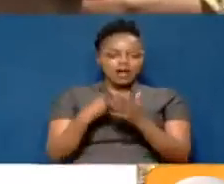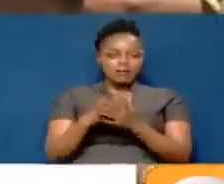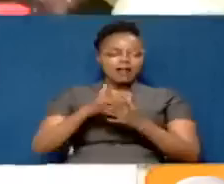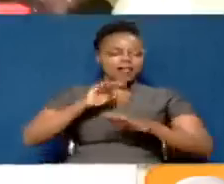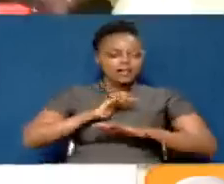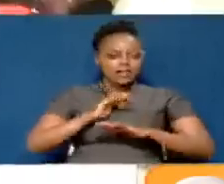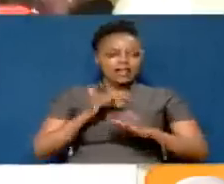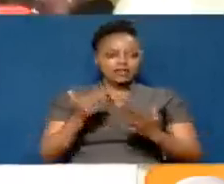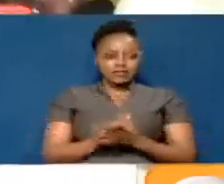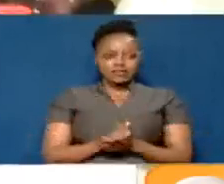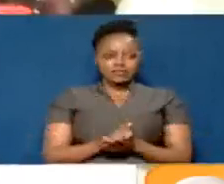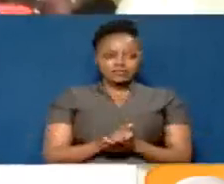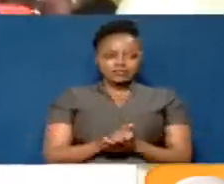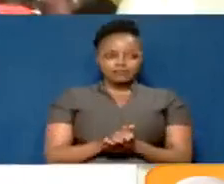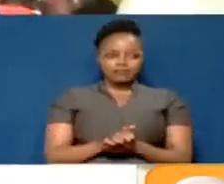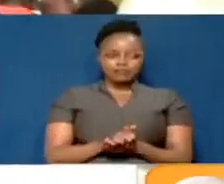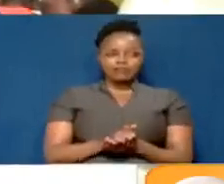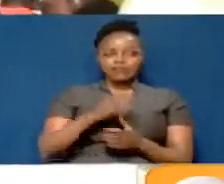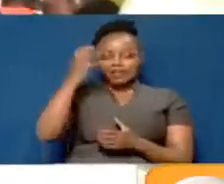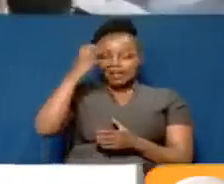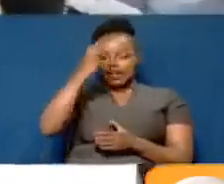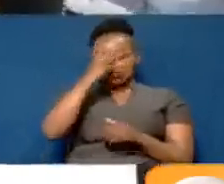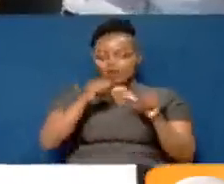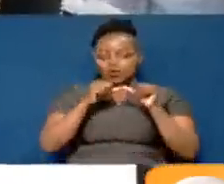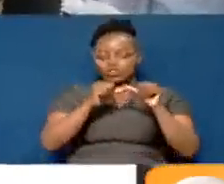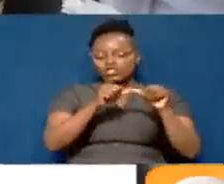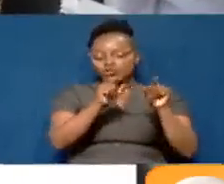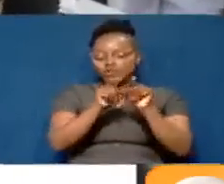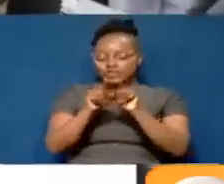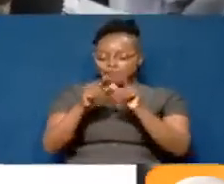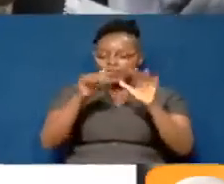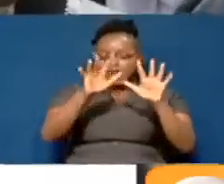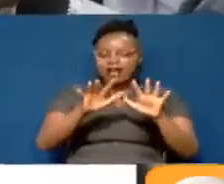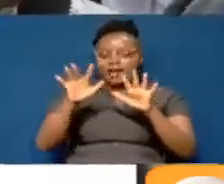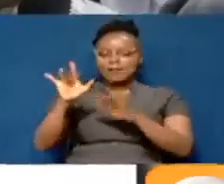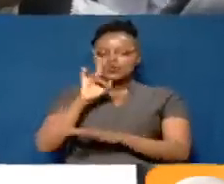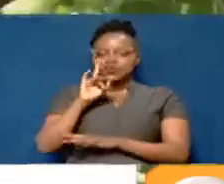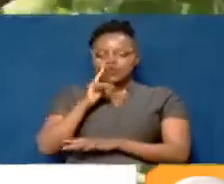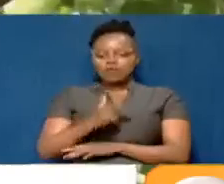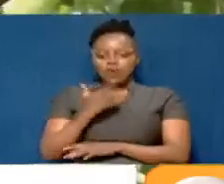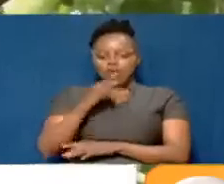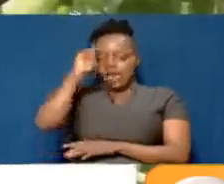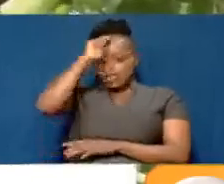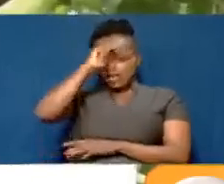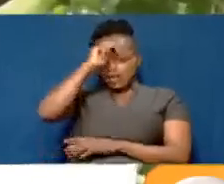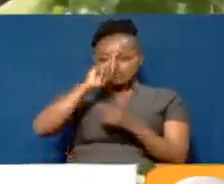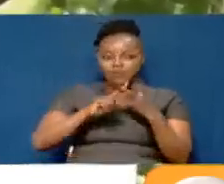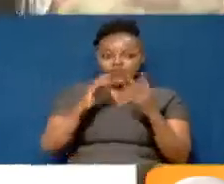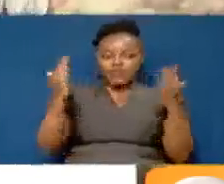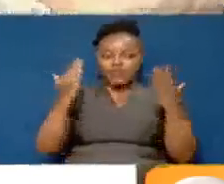kutosha. Azimio! Karua anaendelea na kampeni ya Mlima Kenya kesho akizuru kaunti za Tharaka Nithi